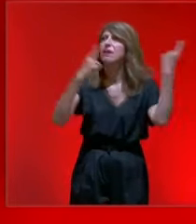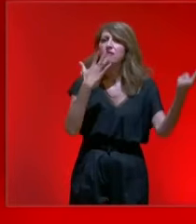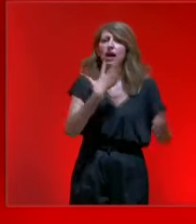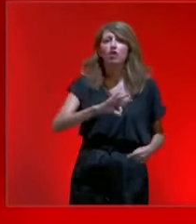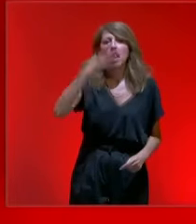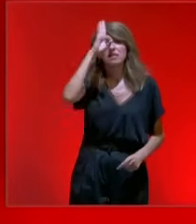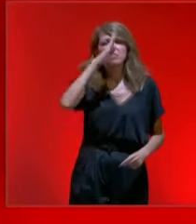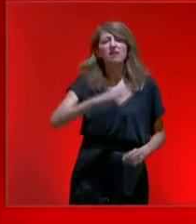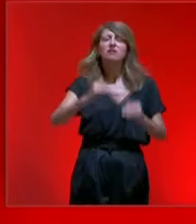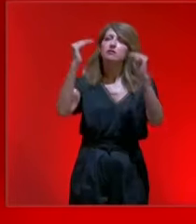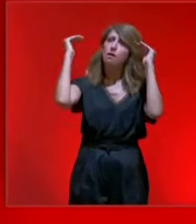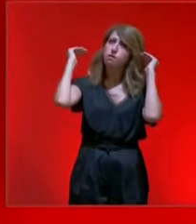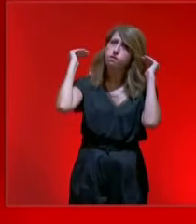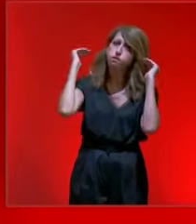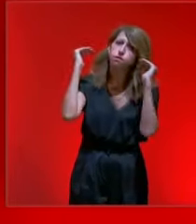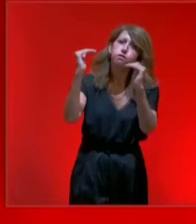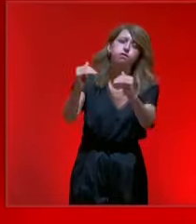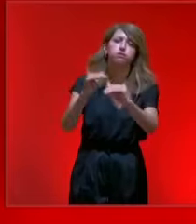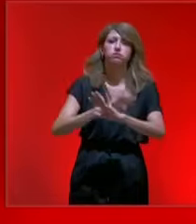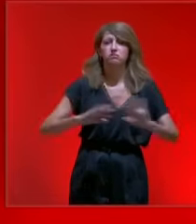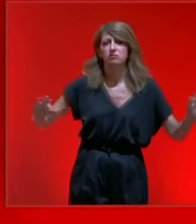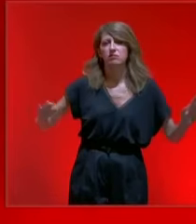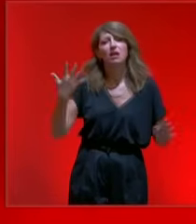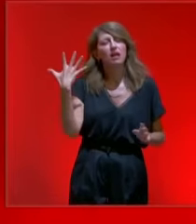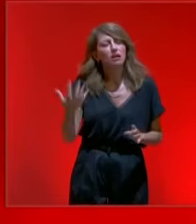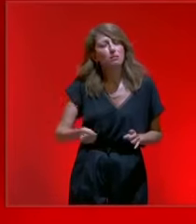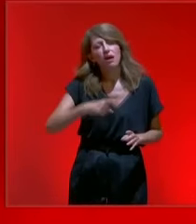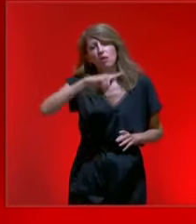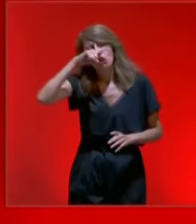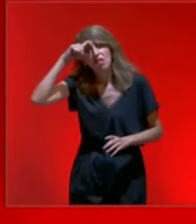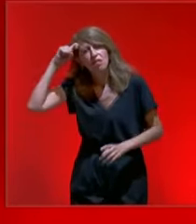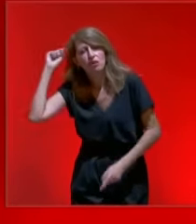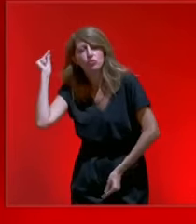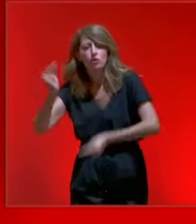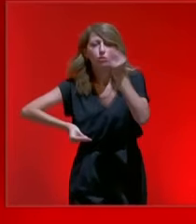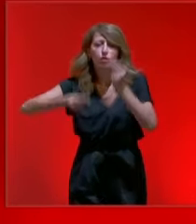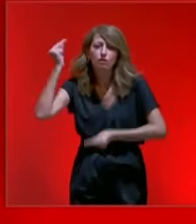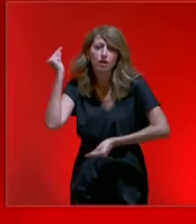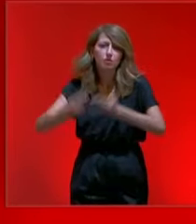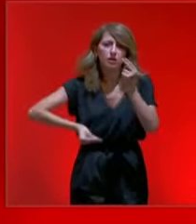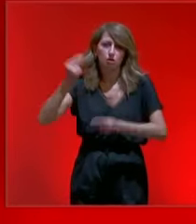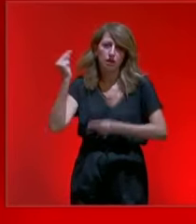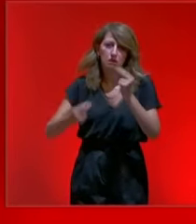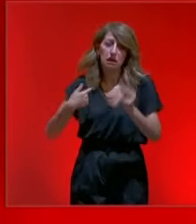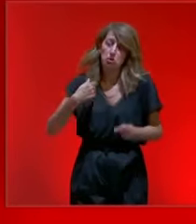Λόγω αυτών των δυσκολιών, είναι πολύ πιθανό η Νέα Δημοκρατία να υποστεί γρήγορα μια πολιτική